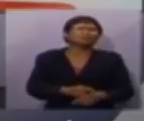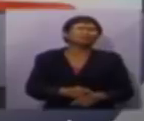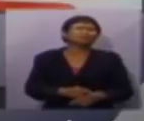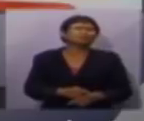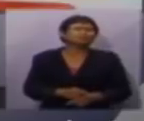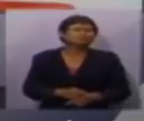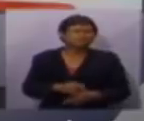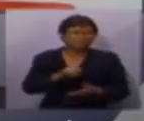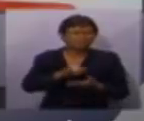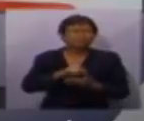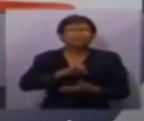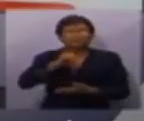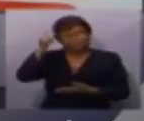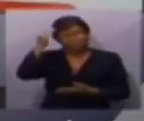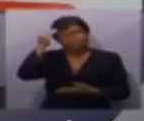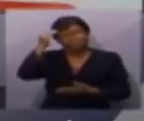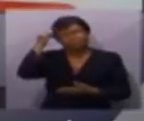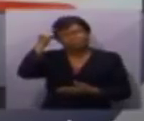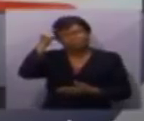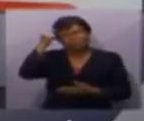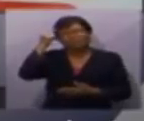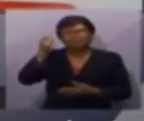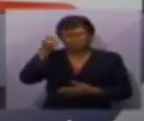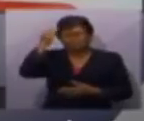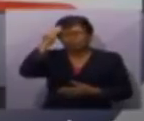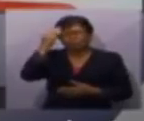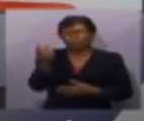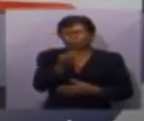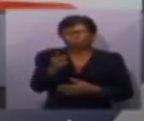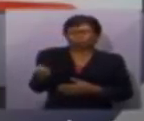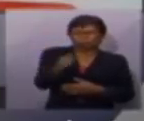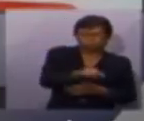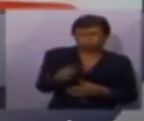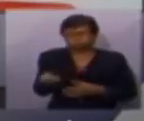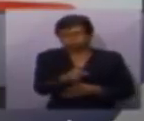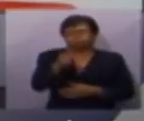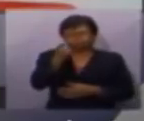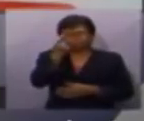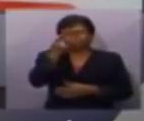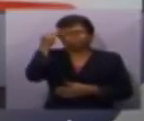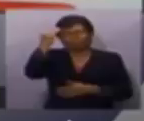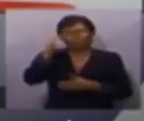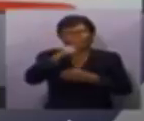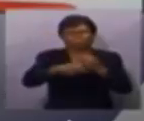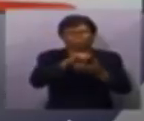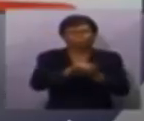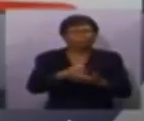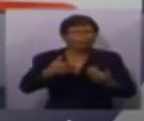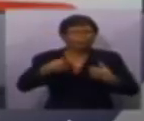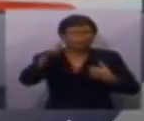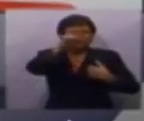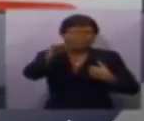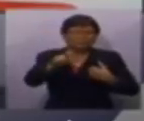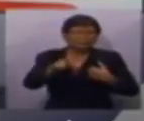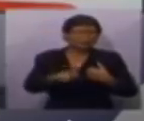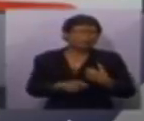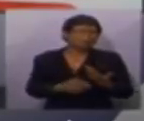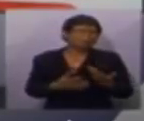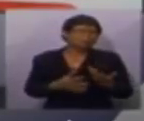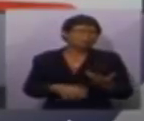saya fikir perkara ini disedari oleh kedua-dua belah pihak. Adakah juga disebabkan